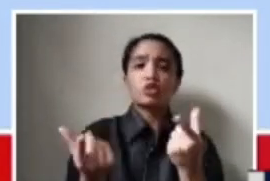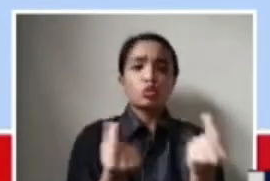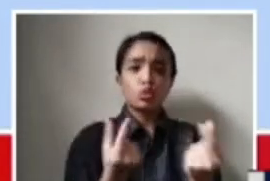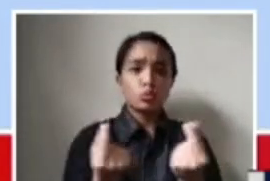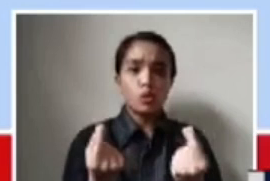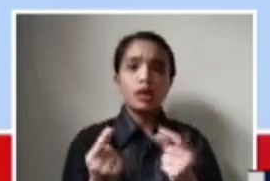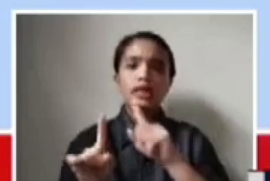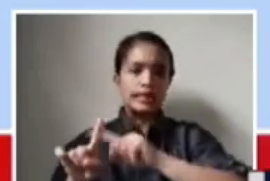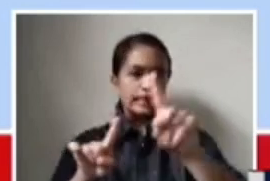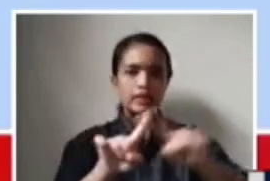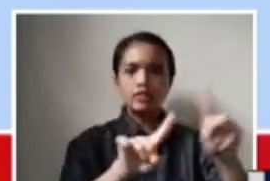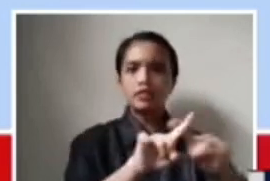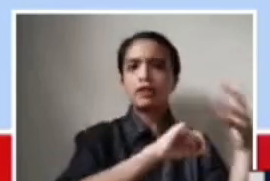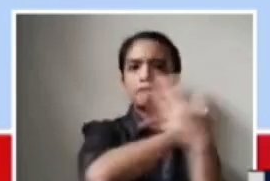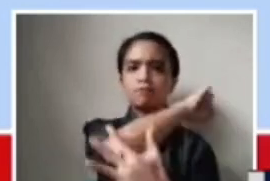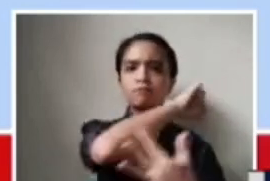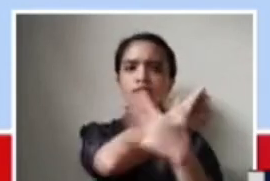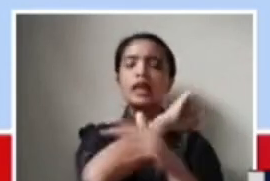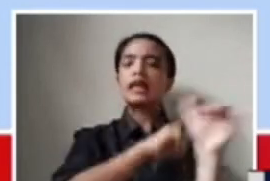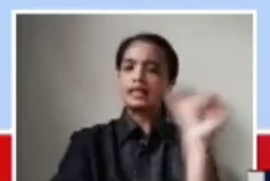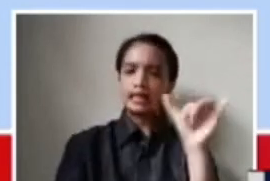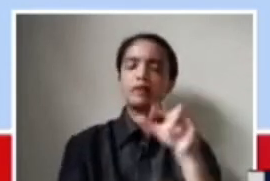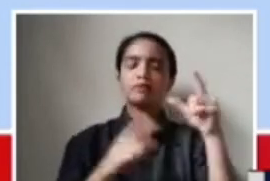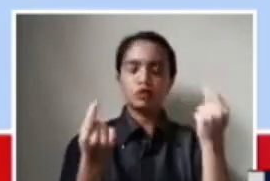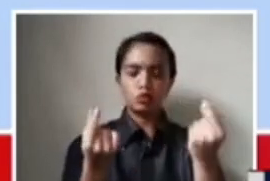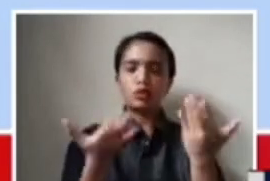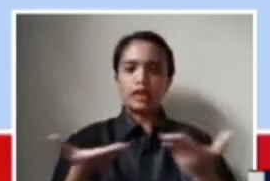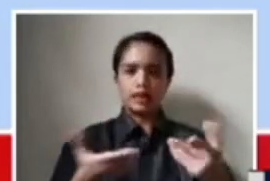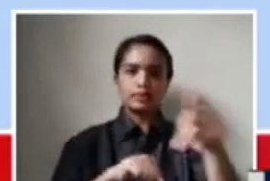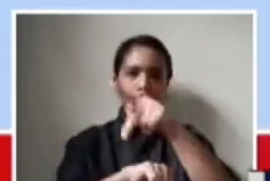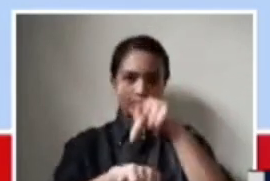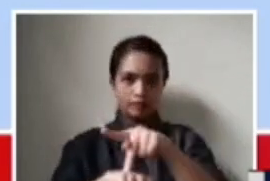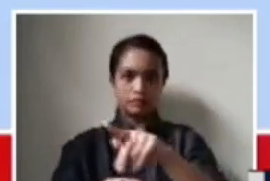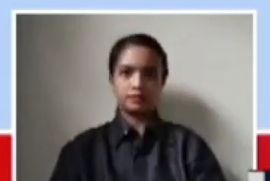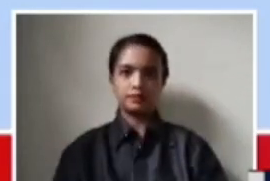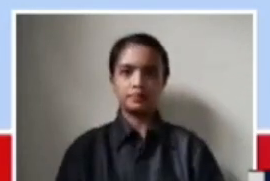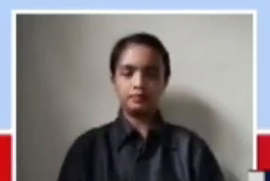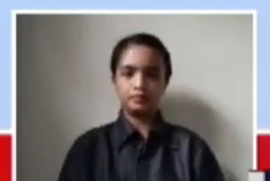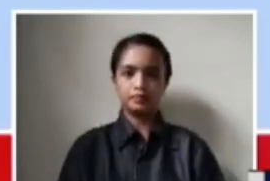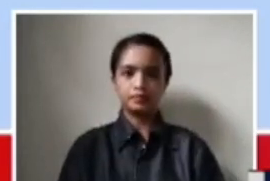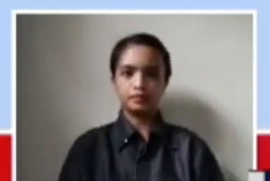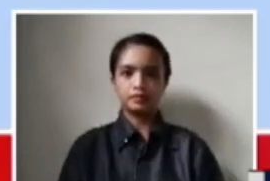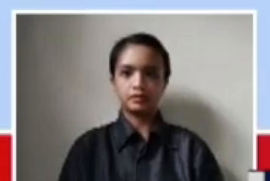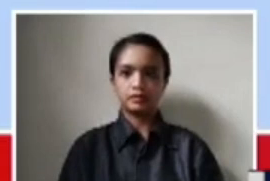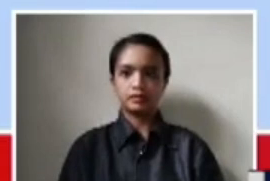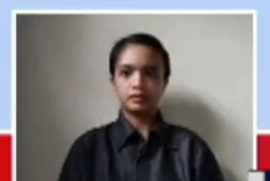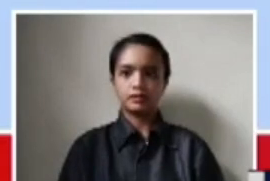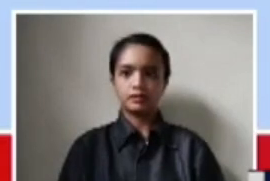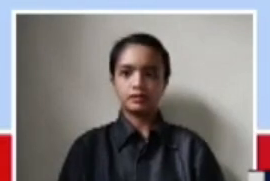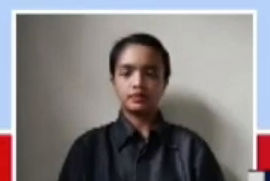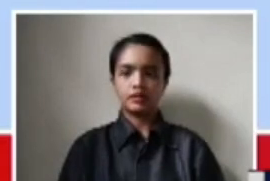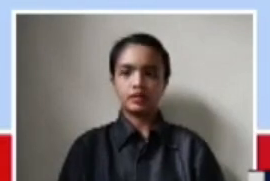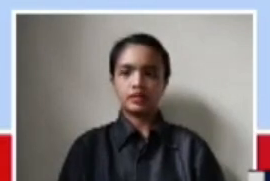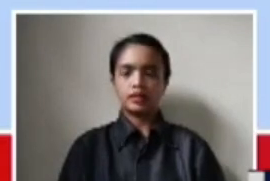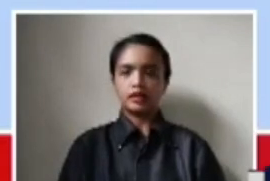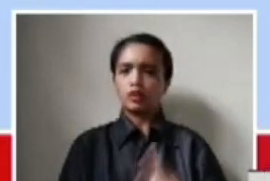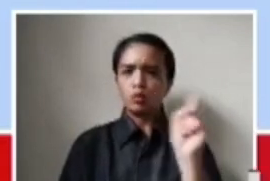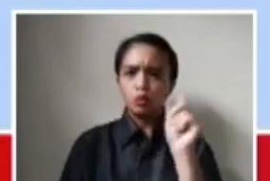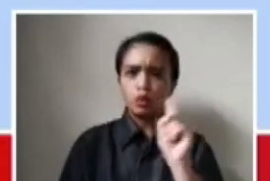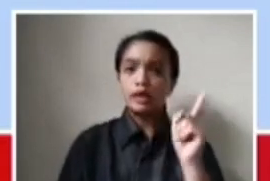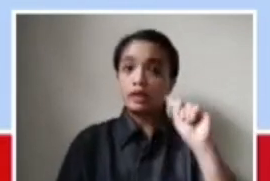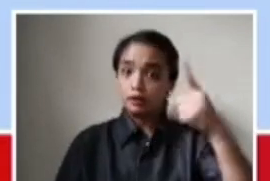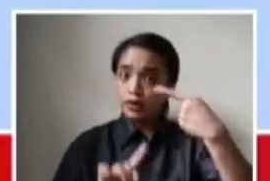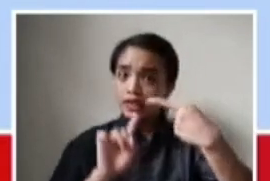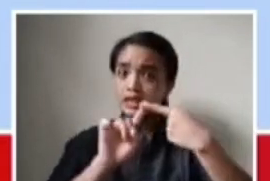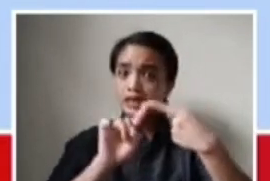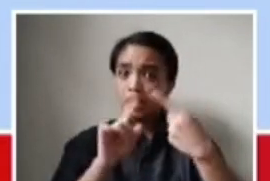doon. Unang-una yung Athletes Village na 525 rooms na ginagamit na ng ating mga repatriates. At ngayon po gagamitin na rin ng